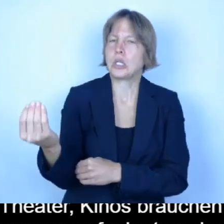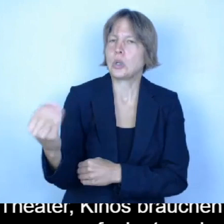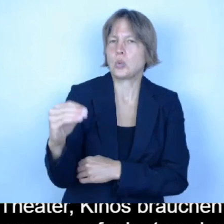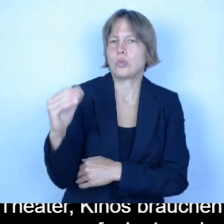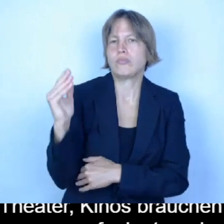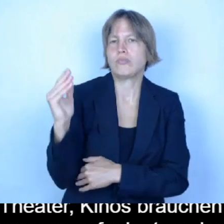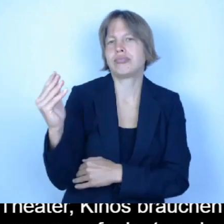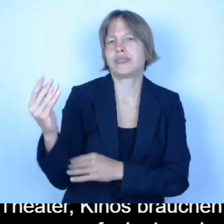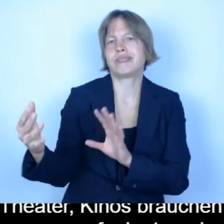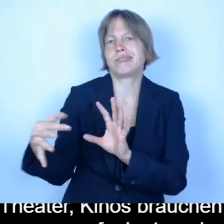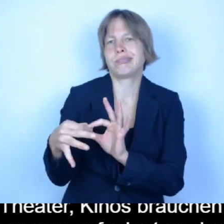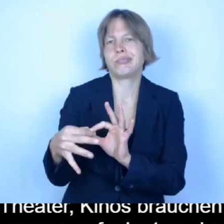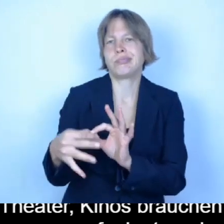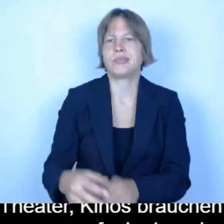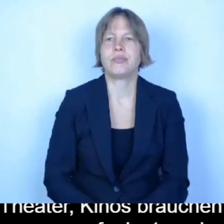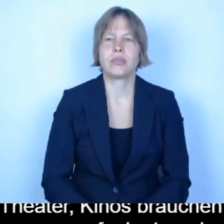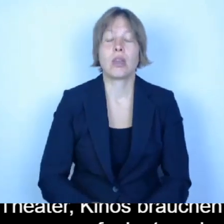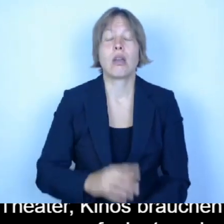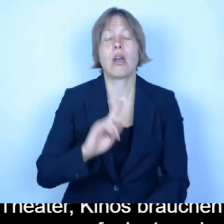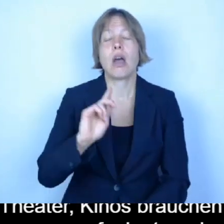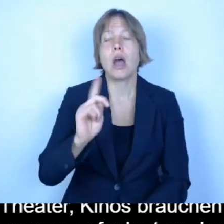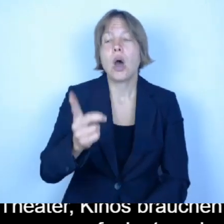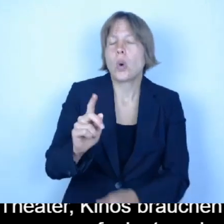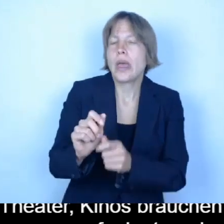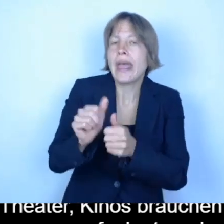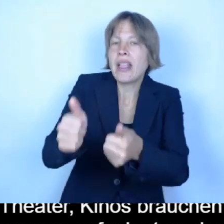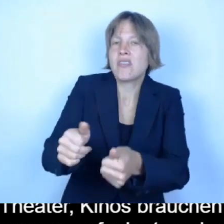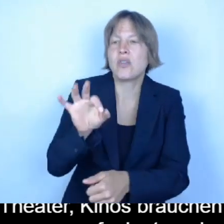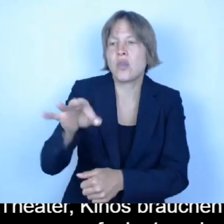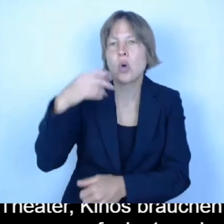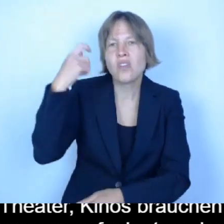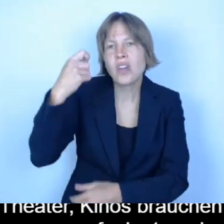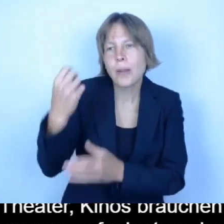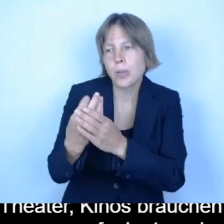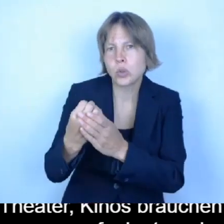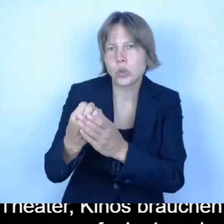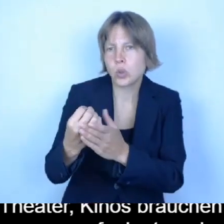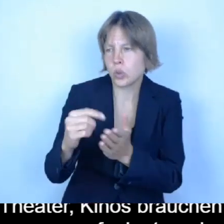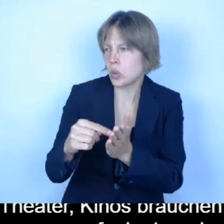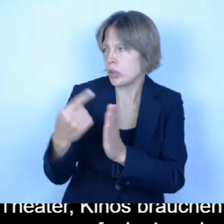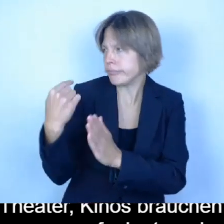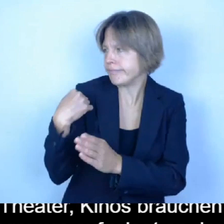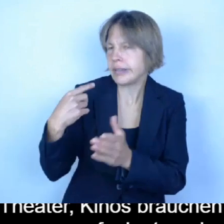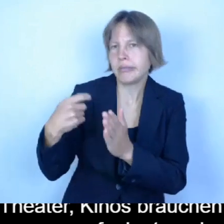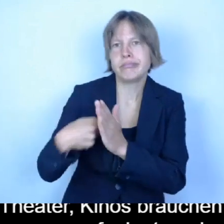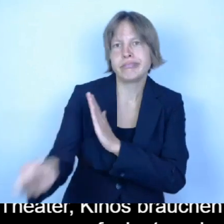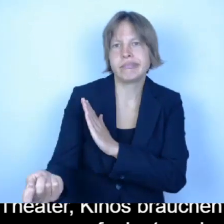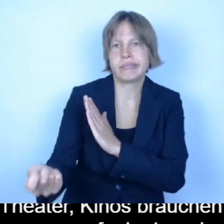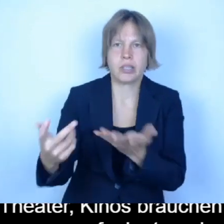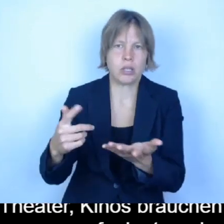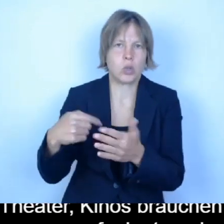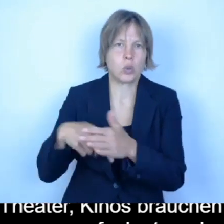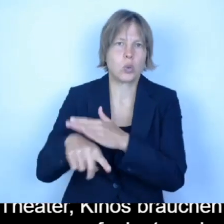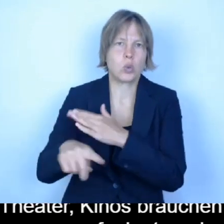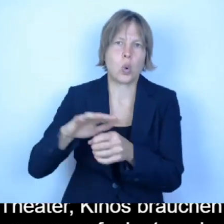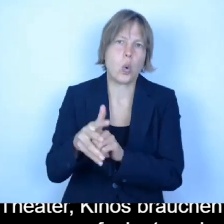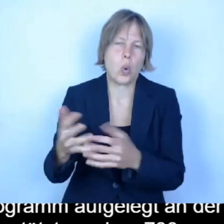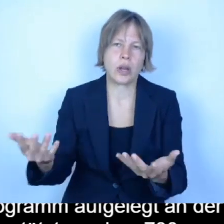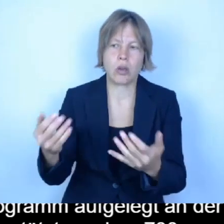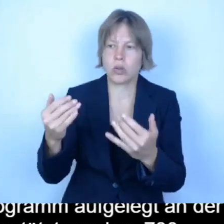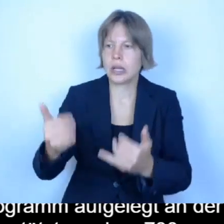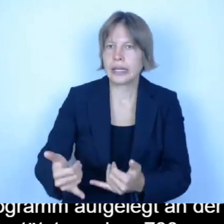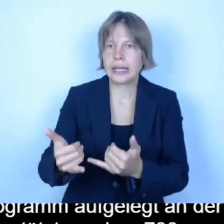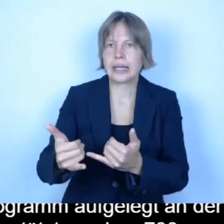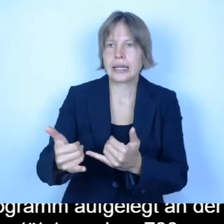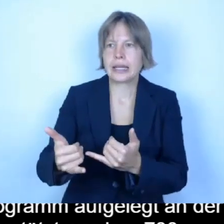eben ausgefallen ist wegen Corona oder jetzt mit entsprechenden Veränderungen, Hygienemaßnahmen wieder anlaufen soll.